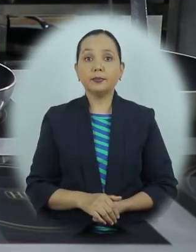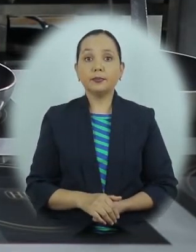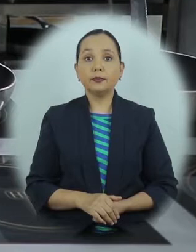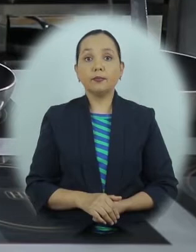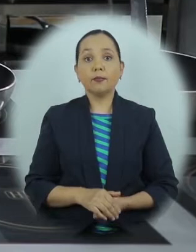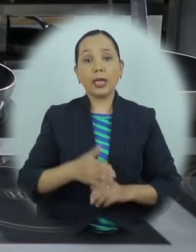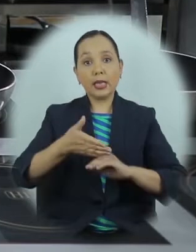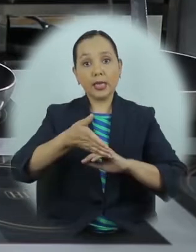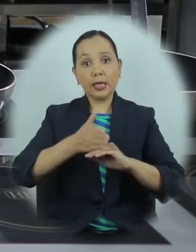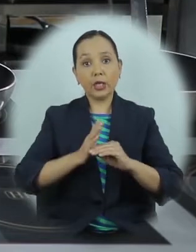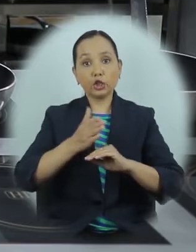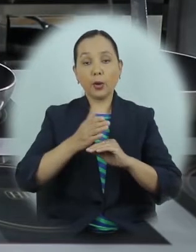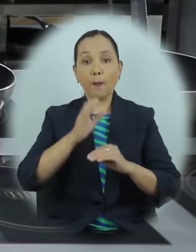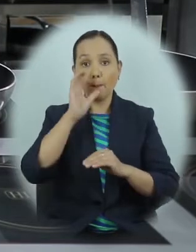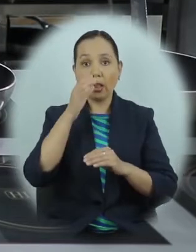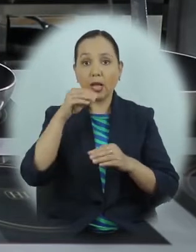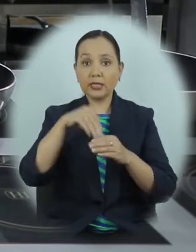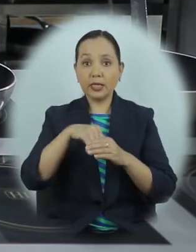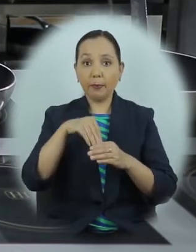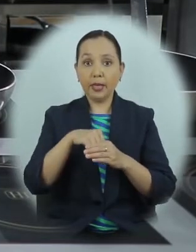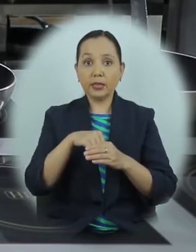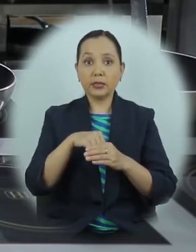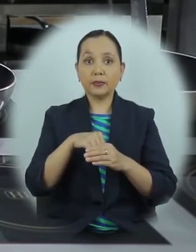нарежем болгарский перец